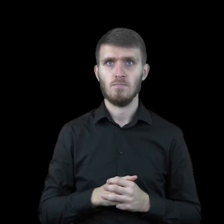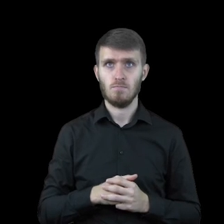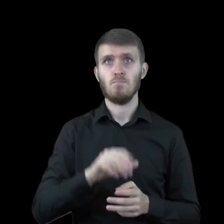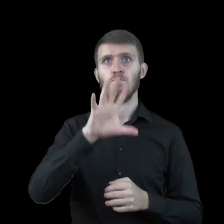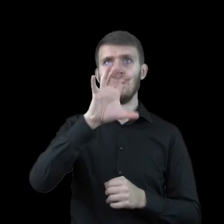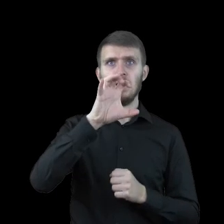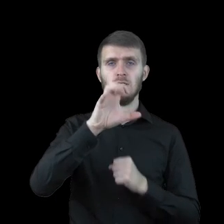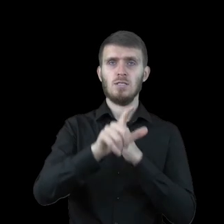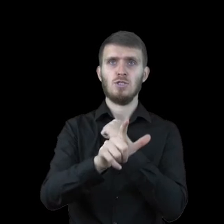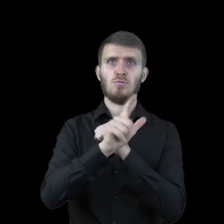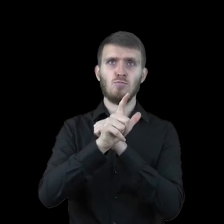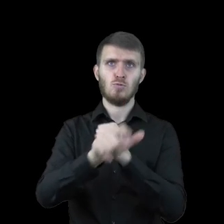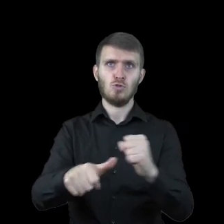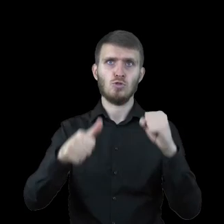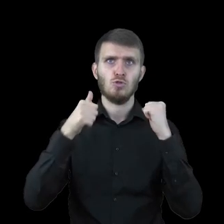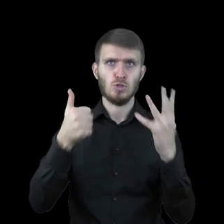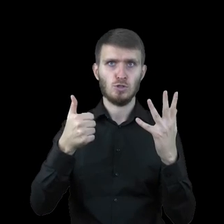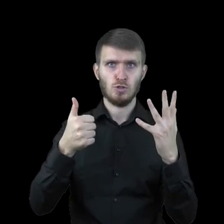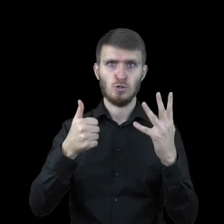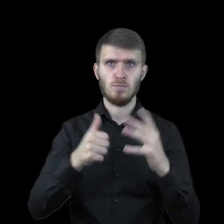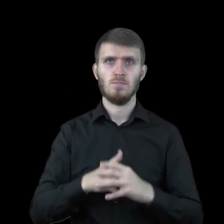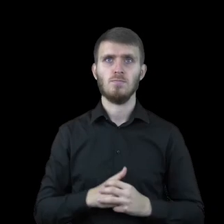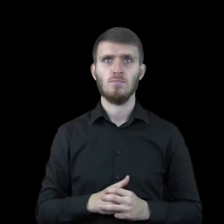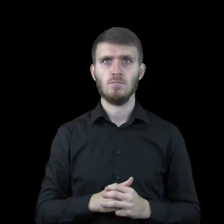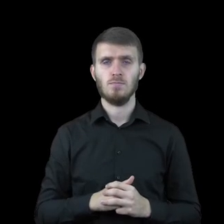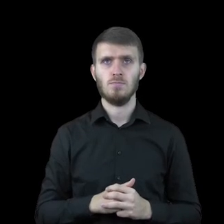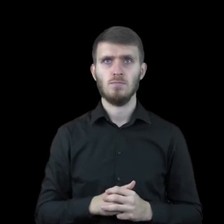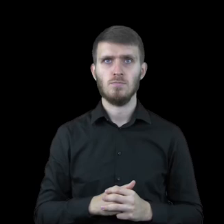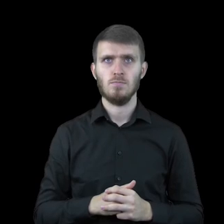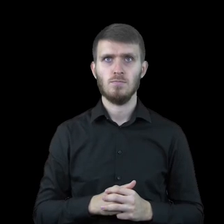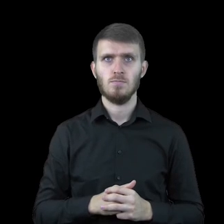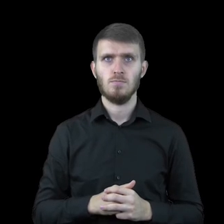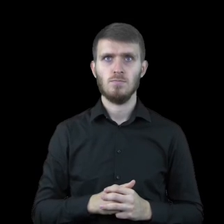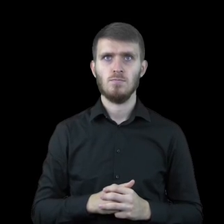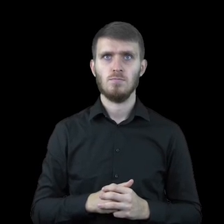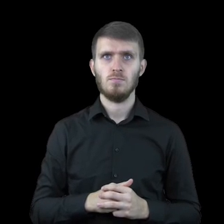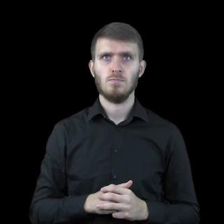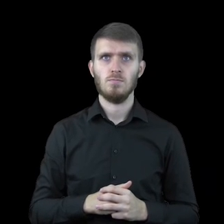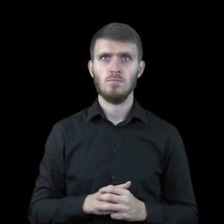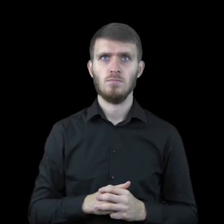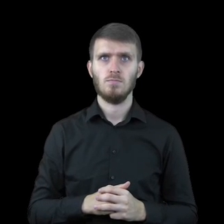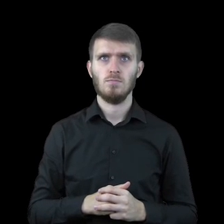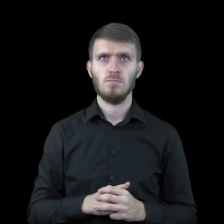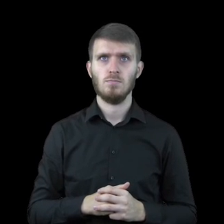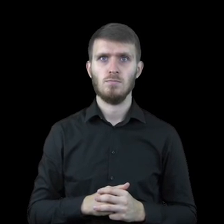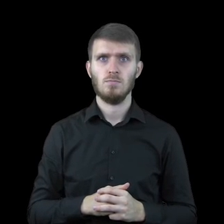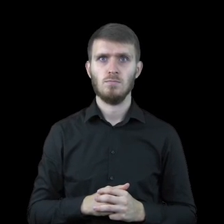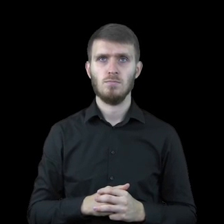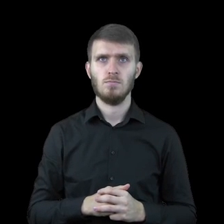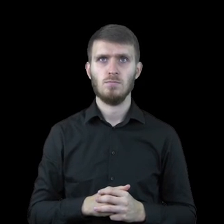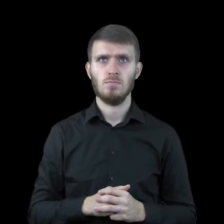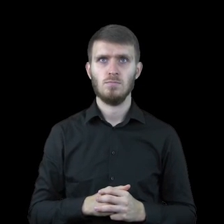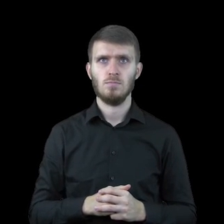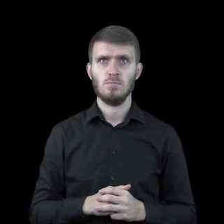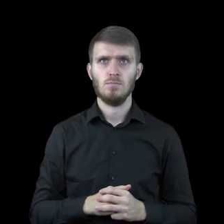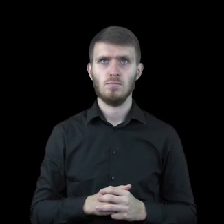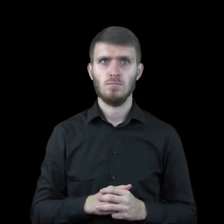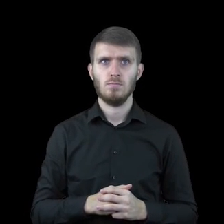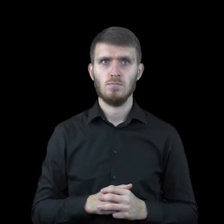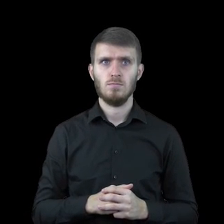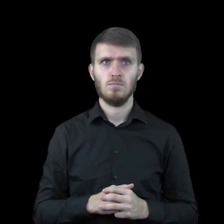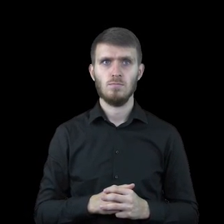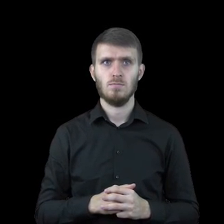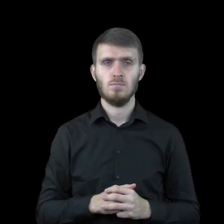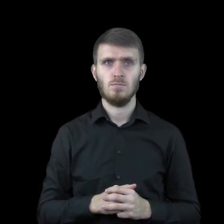24, bo podnoszenie do kwadratu to jest dwa razy mnożymy przez siebie 24, czyli mamy 576.